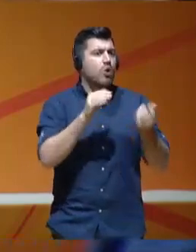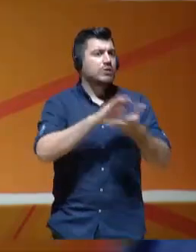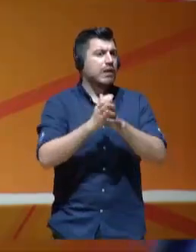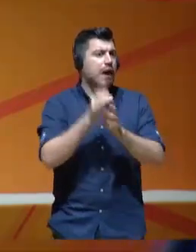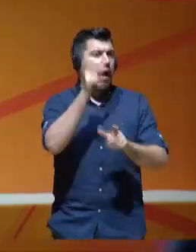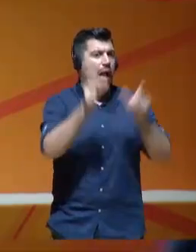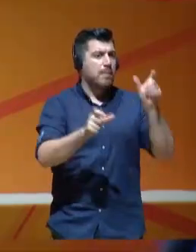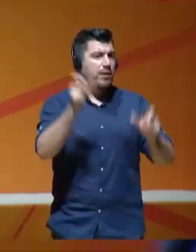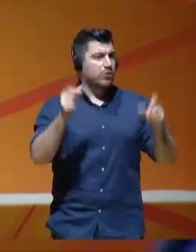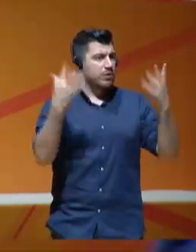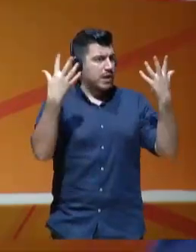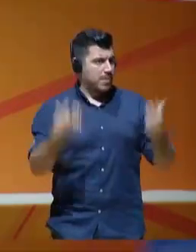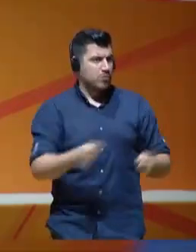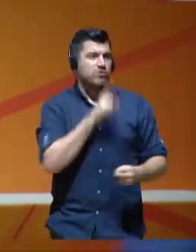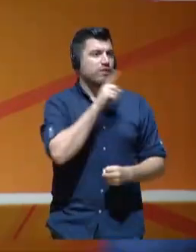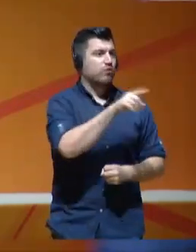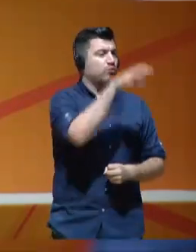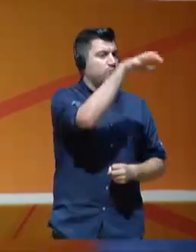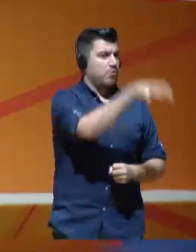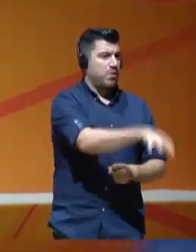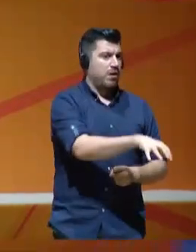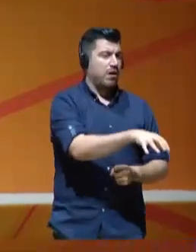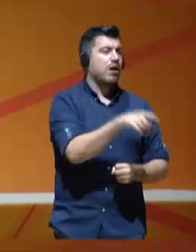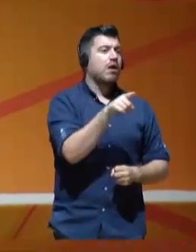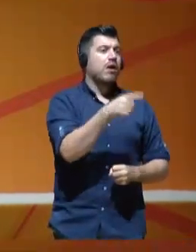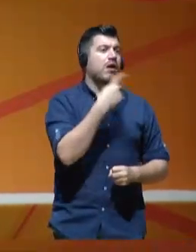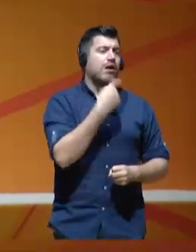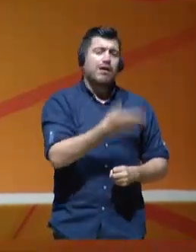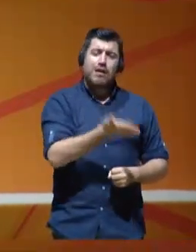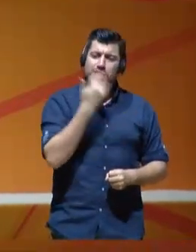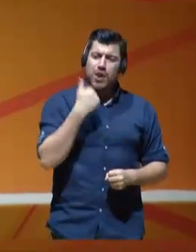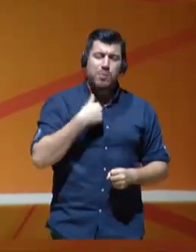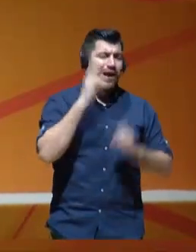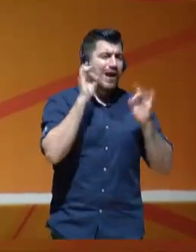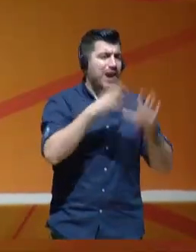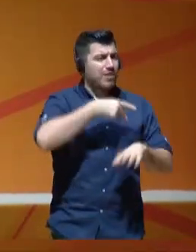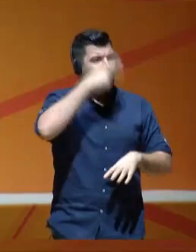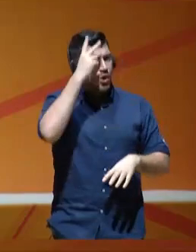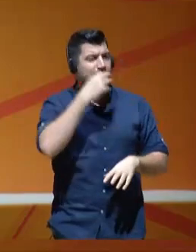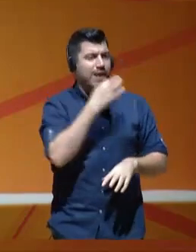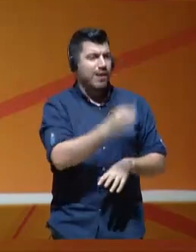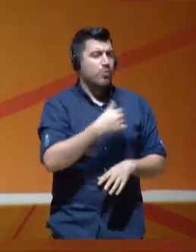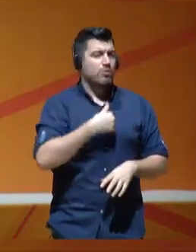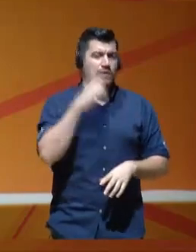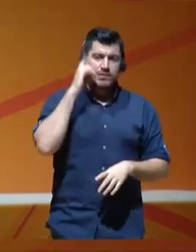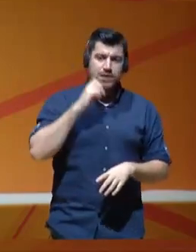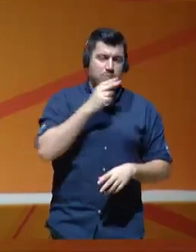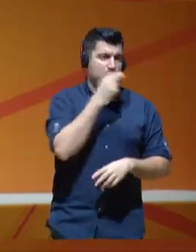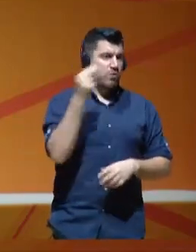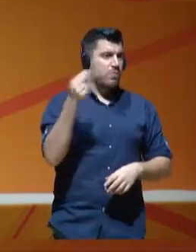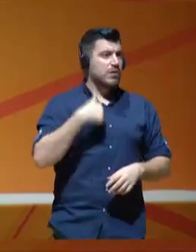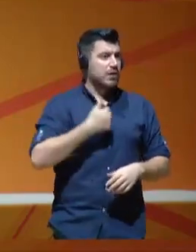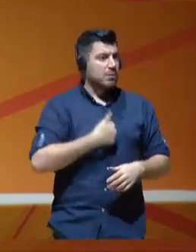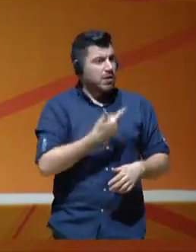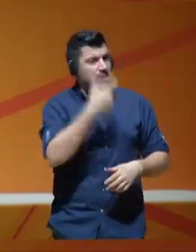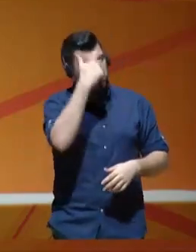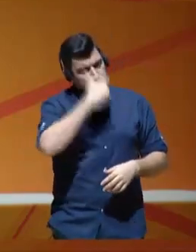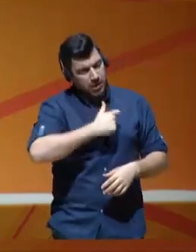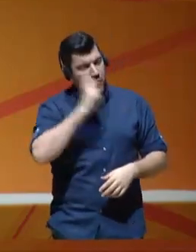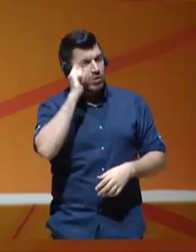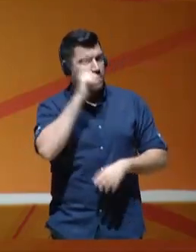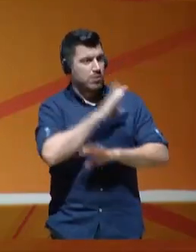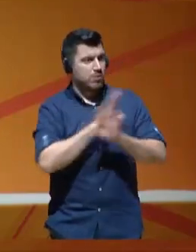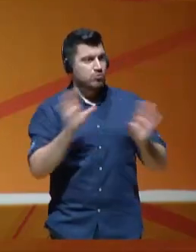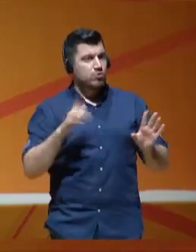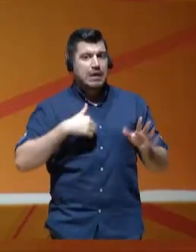έχουμε στον τομέα αυτόν, σε εκείνον τον τομέα κλπ. Δεν έχουμε κανένα δικαίωμα να λέμε ότι το ξέρουμε το θέμα και προς το παρόν δική μου εντύπωση είναι καθολικό